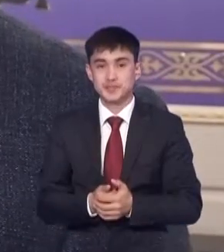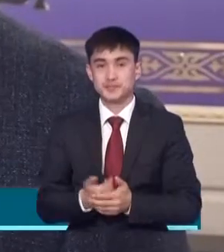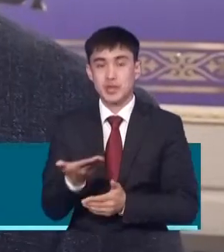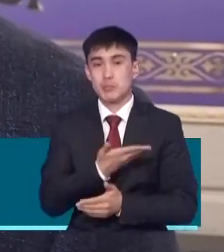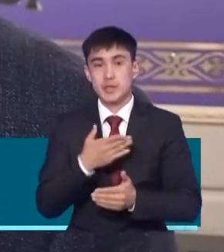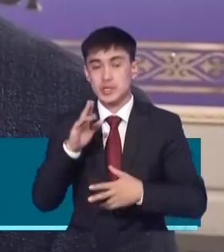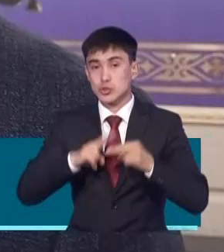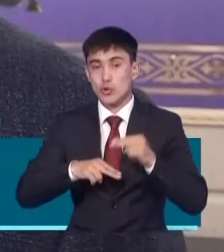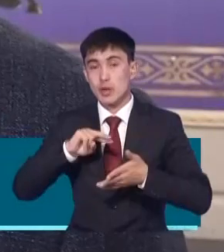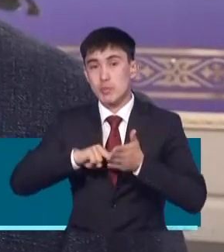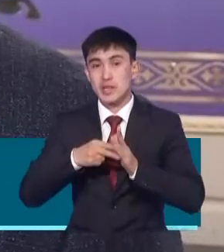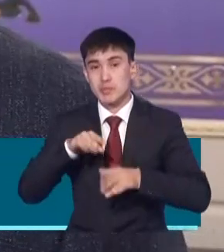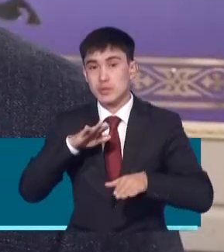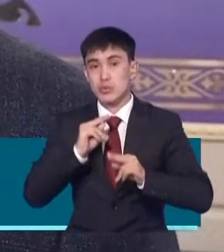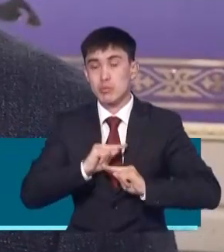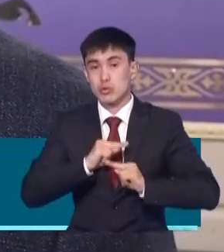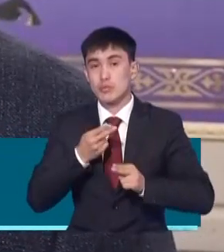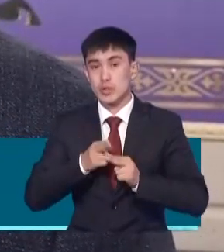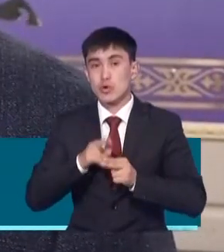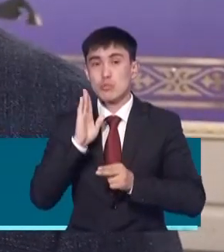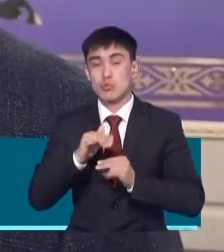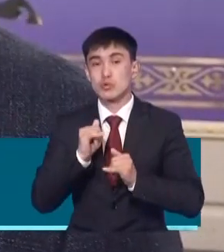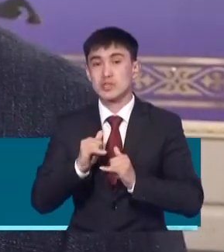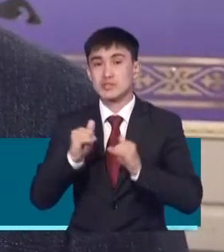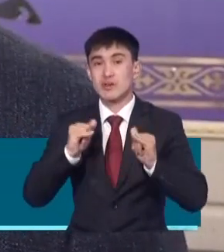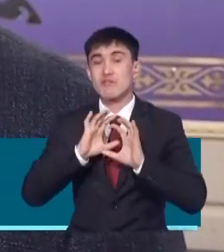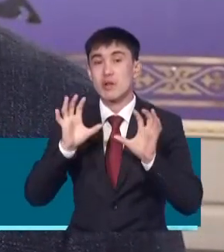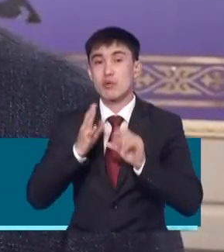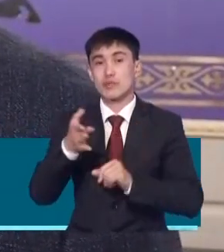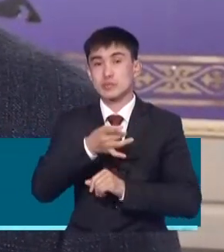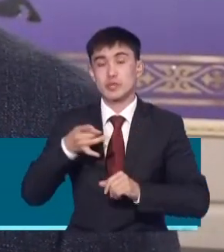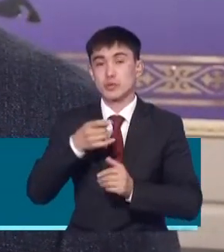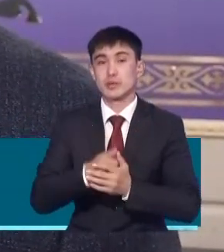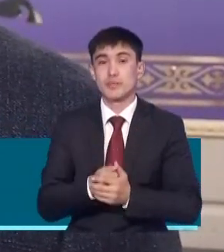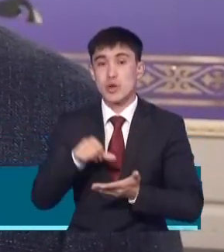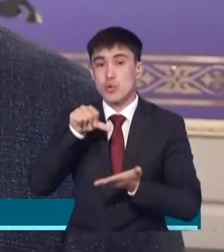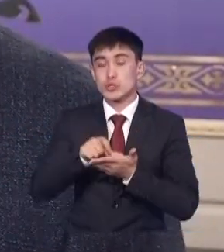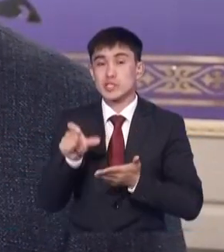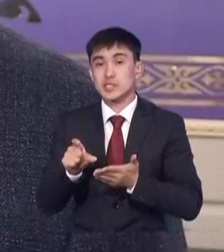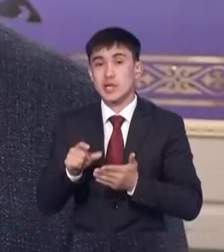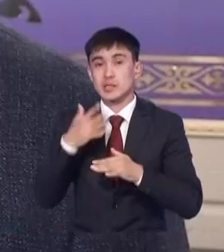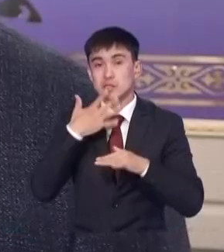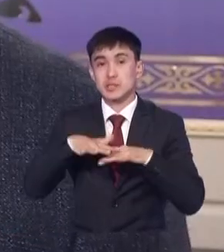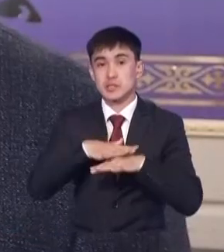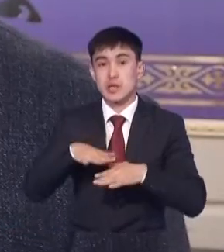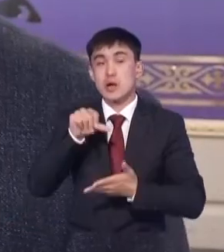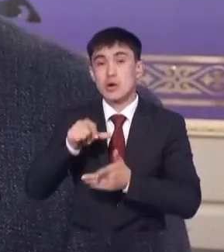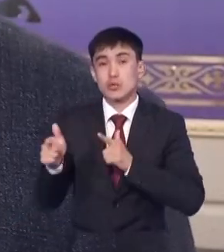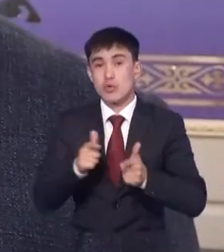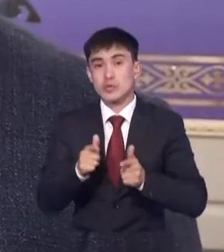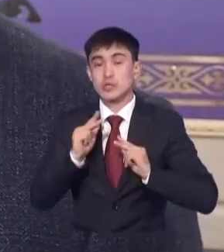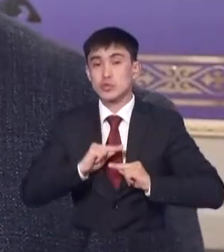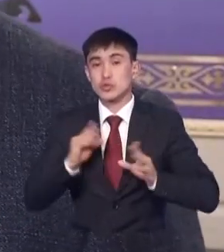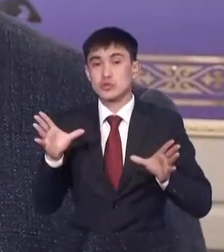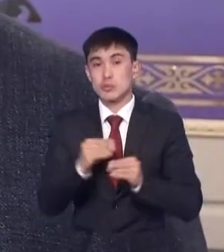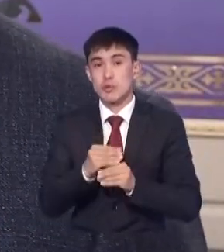Мы настроены на планомерную работу, которая будет развивать волейбол в нашем регионе. Участники ассоциации готовы сотрудничать между